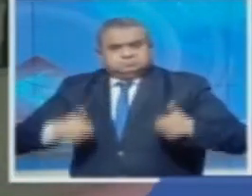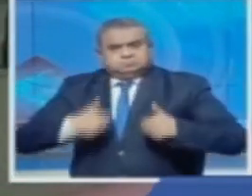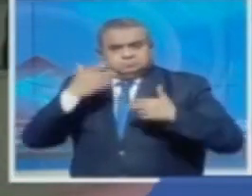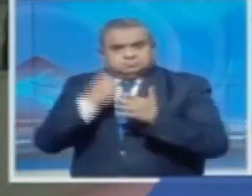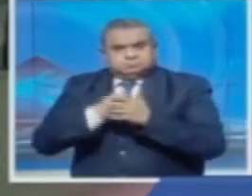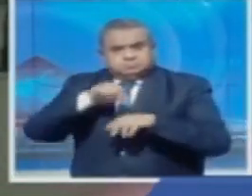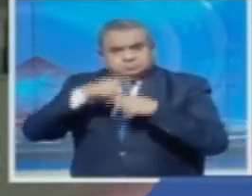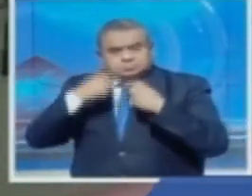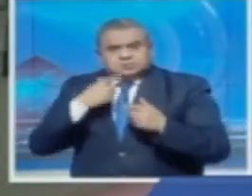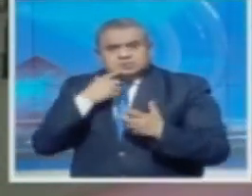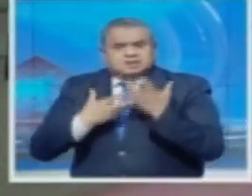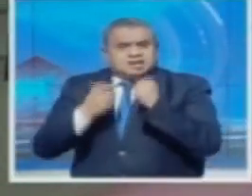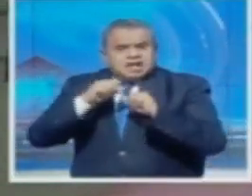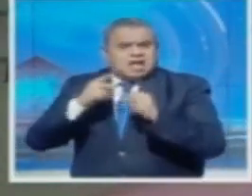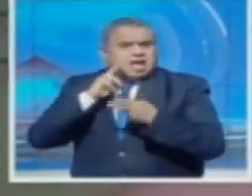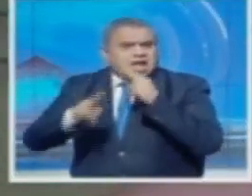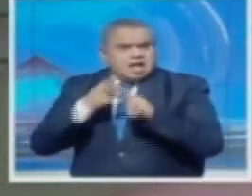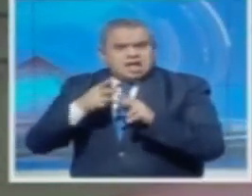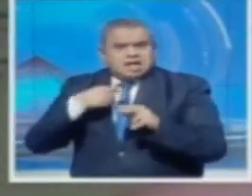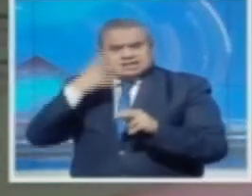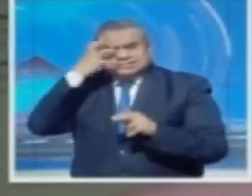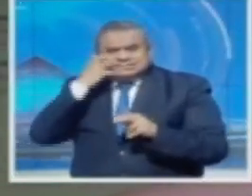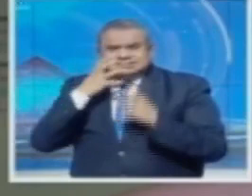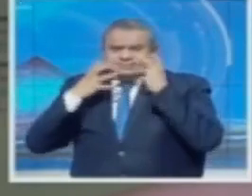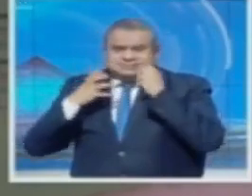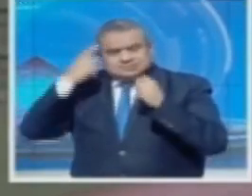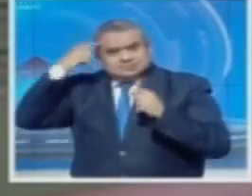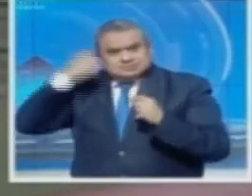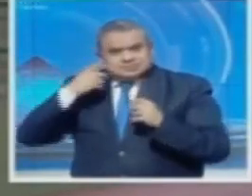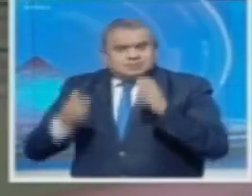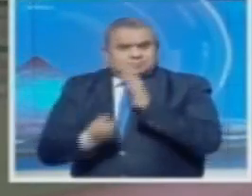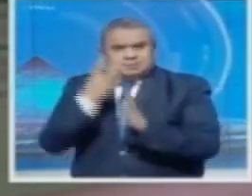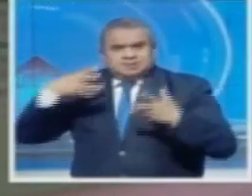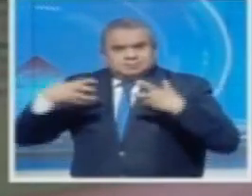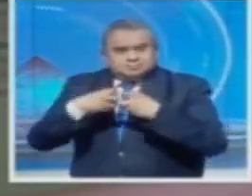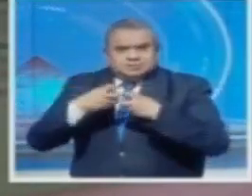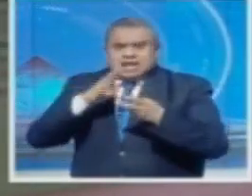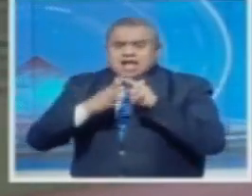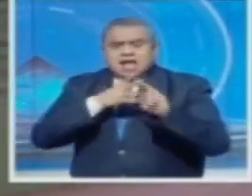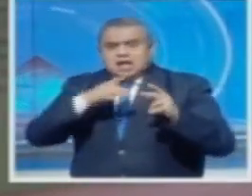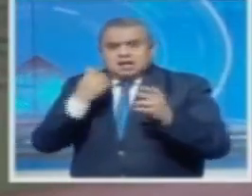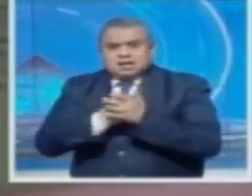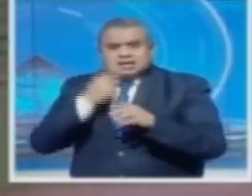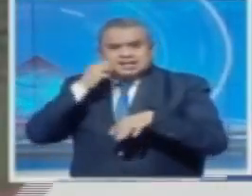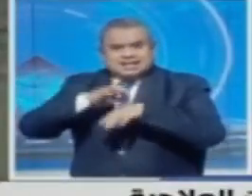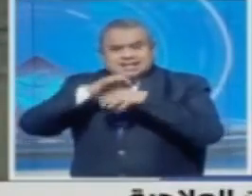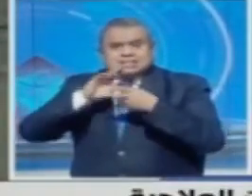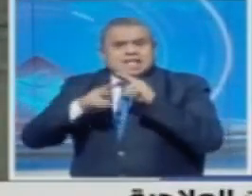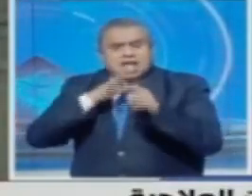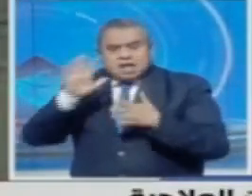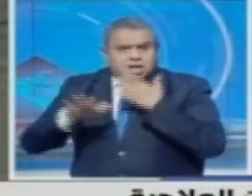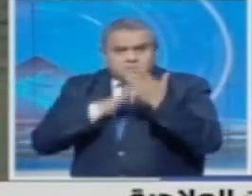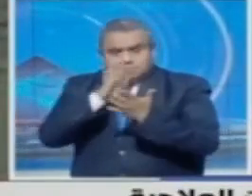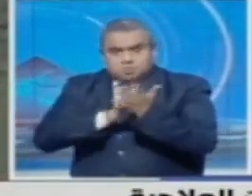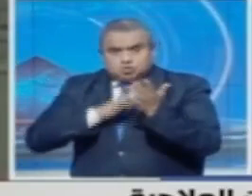أو حروق نارية أو أي أنواع من الحروق، وحالات الحوادث برضو اللي محتاجة ترميم، فيها فقد جلد، فيها أي مشاكل،